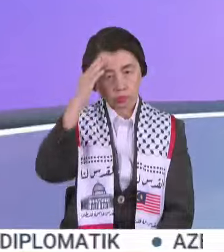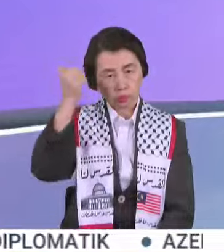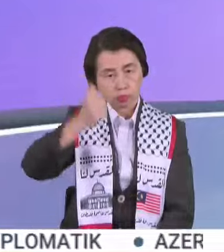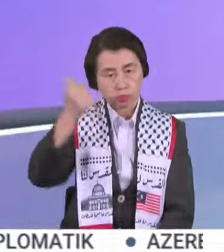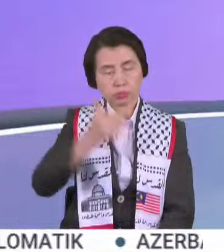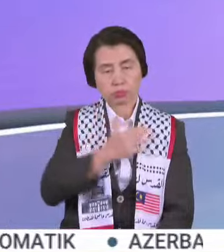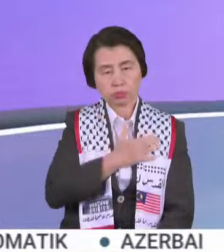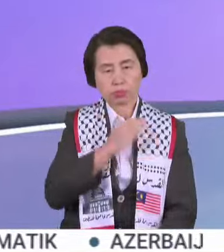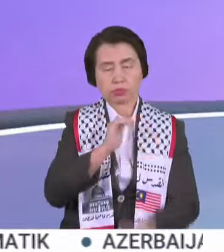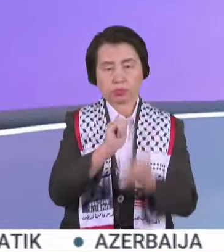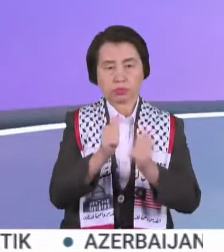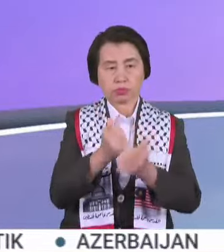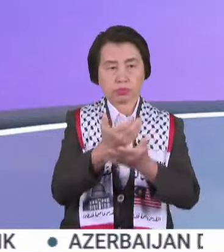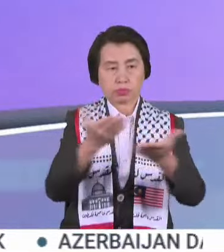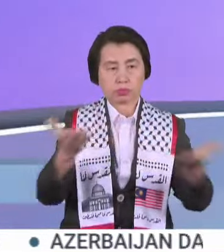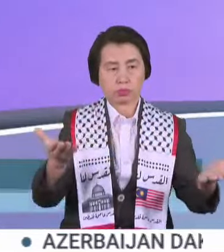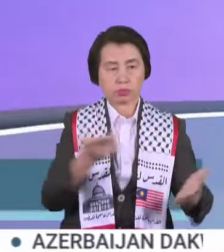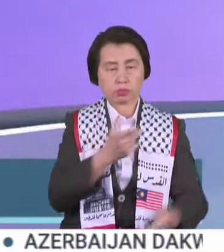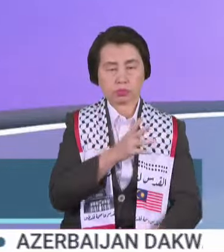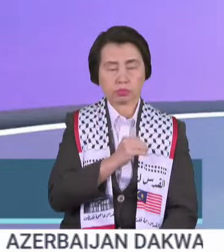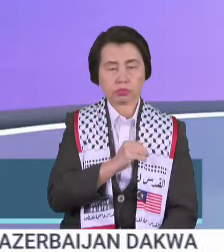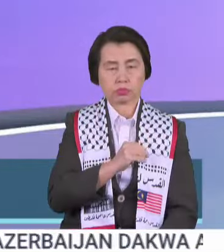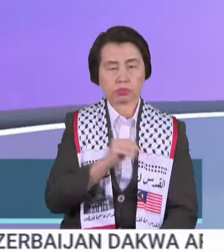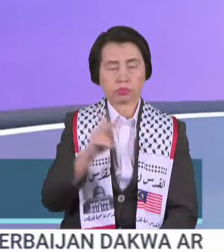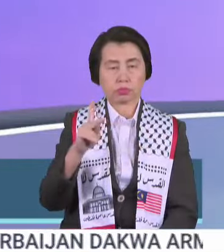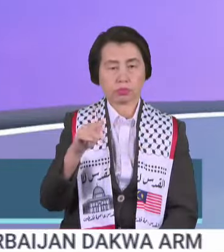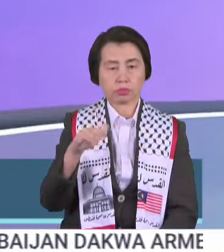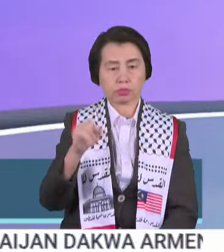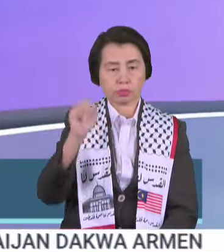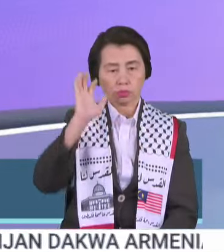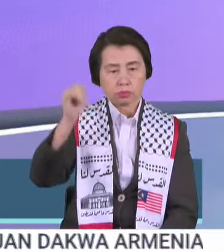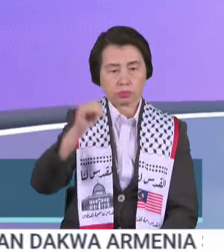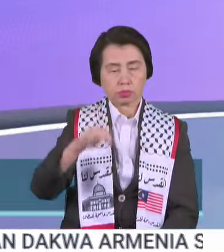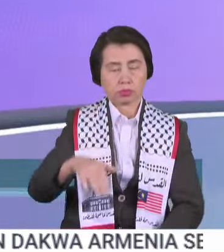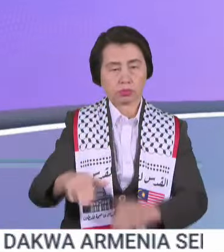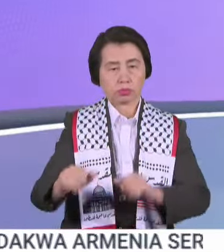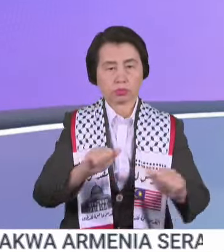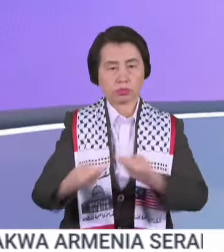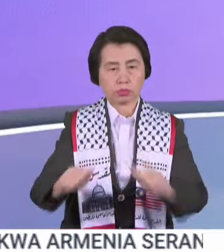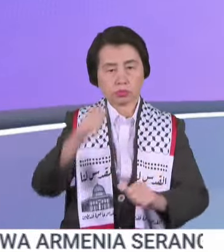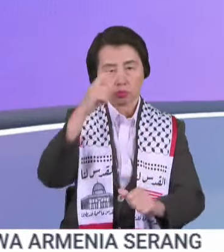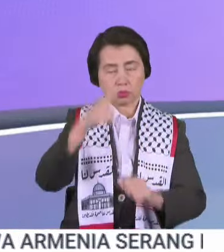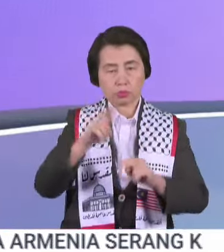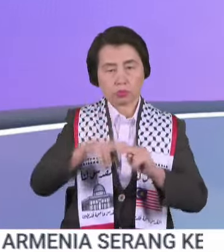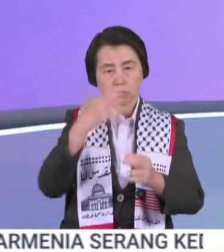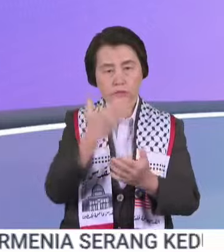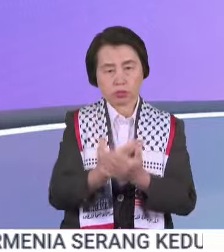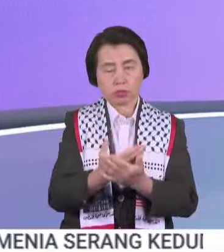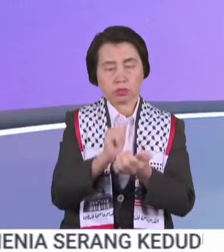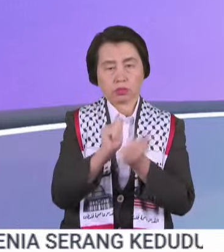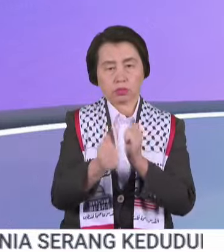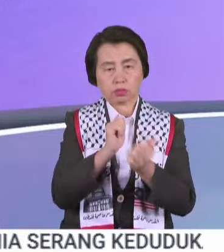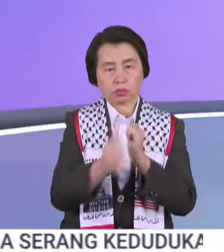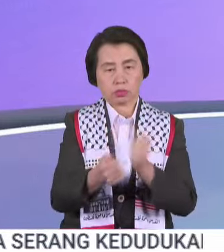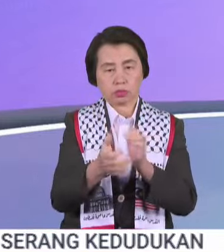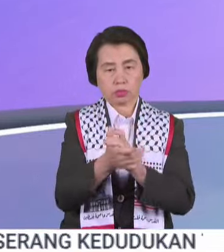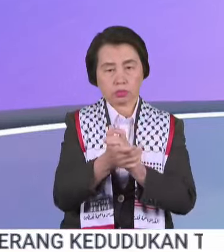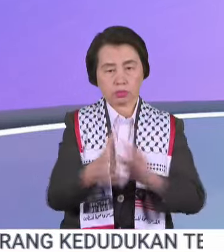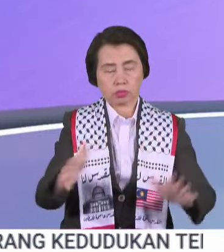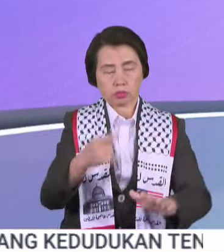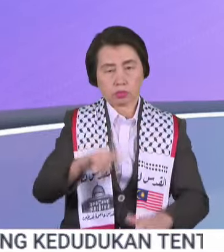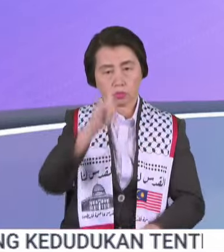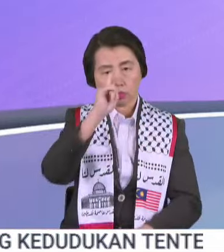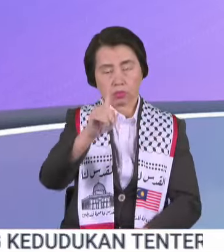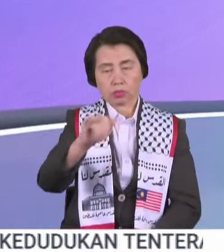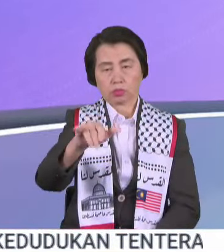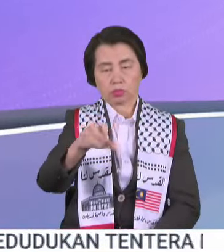Assalamualaikum dan salam sukan untuk semua. Kementerian Belia dan Sukan KBS akan mengambil langkah proaktif untuk menambah baik kod sukan selamat. Ia bagi